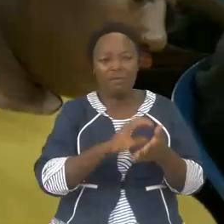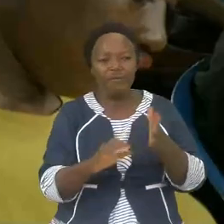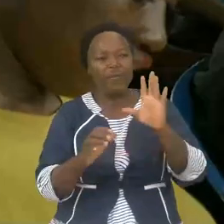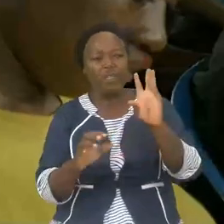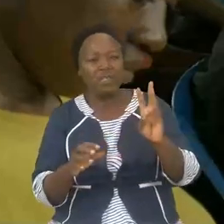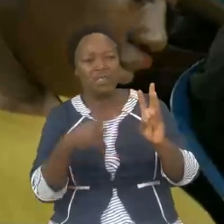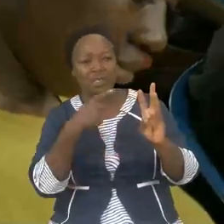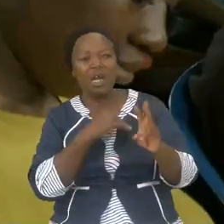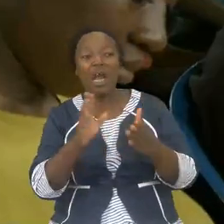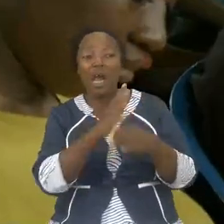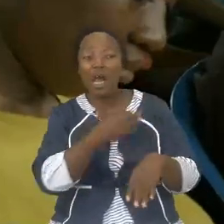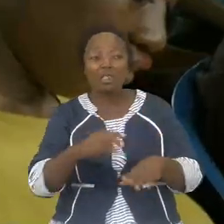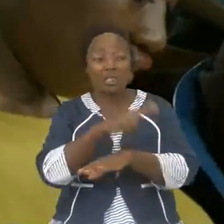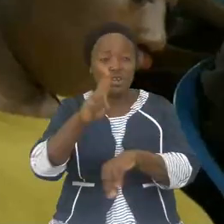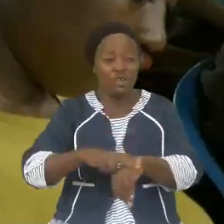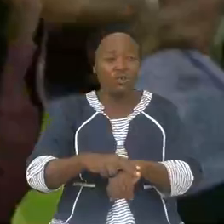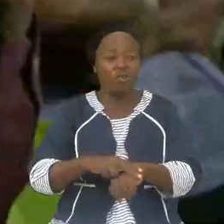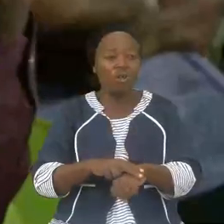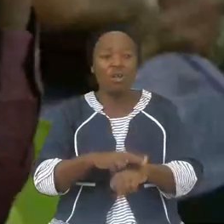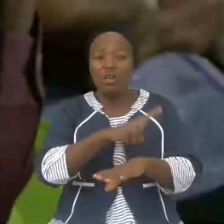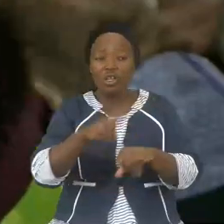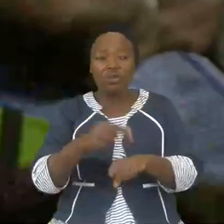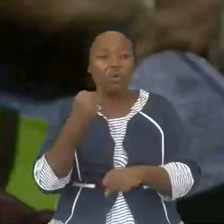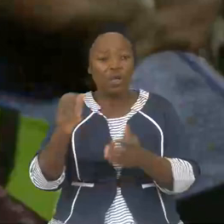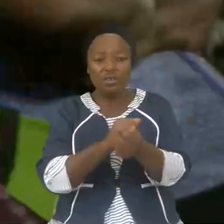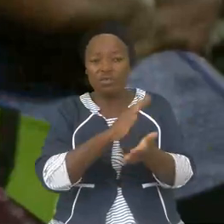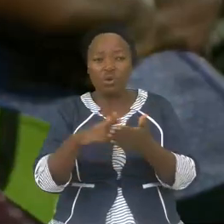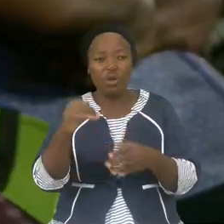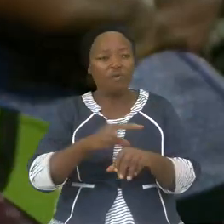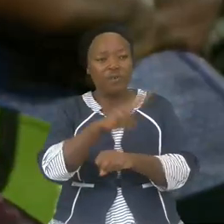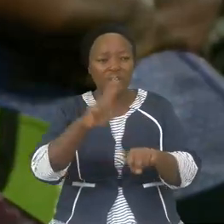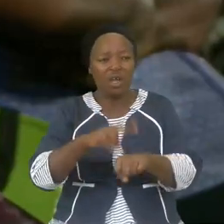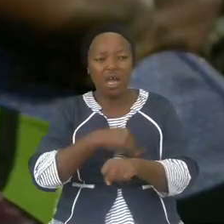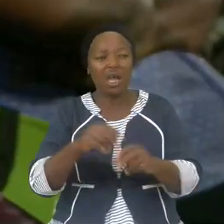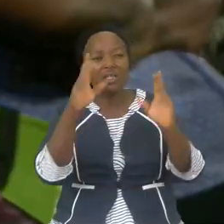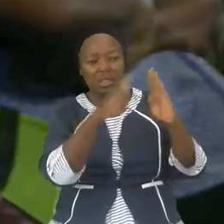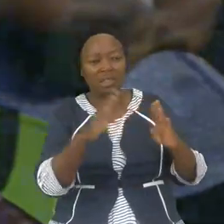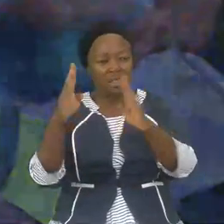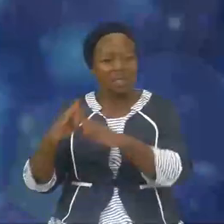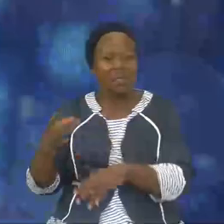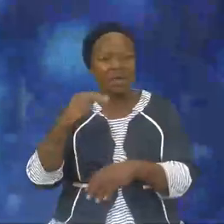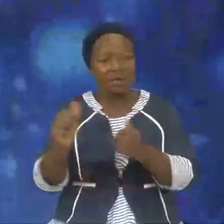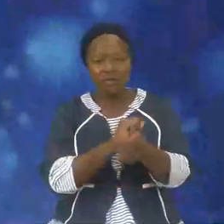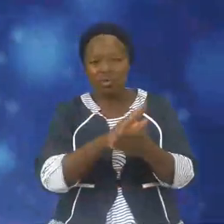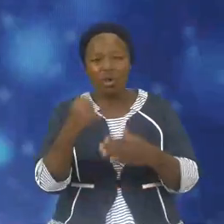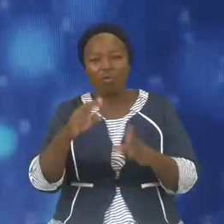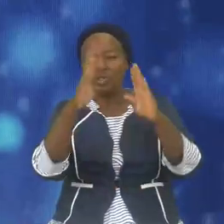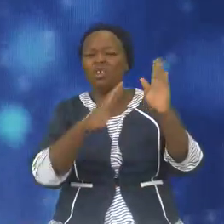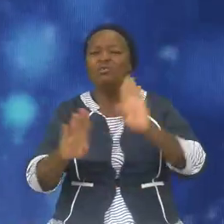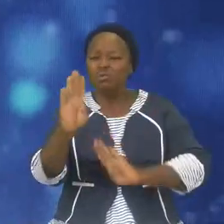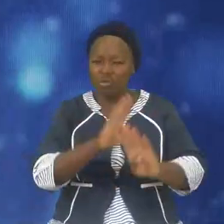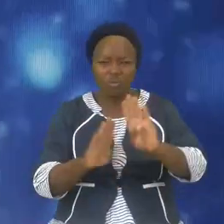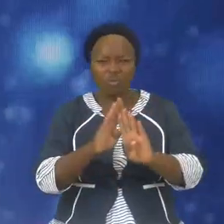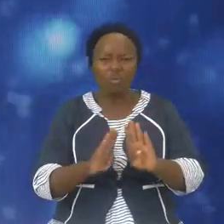On se heurtait peuple contre peuple. Il y a des problèmes partout. Ville contre ville. Il y a des problèmes